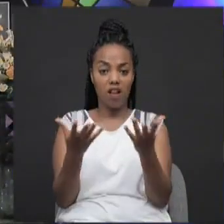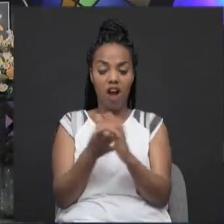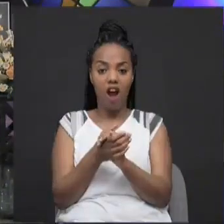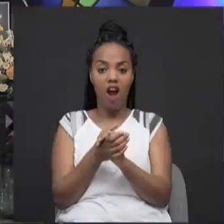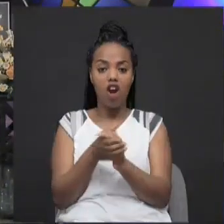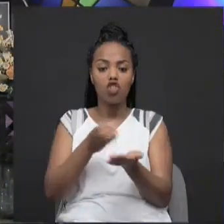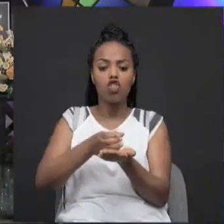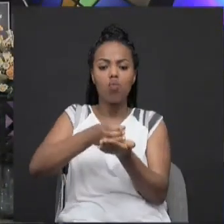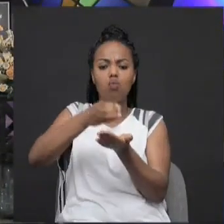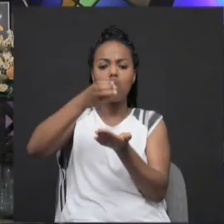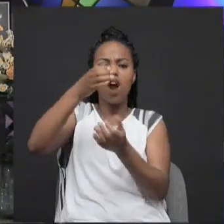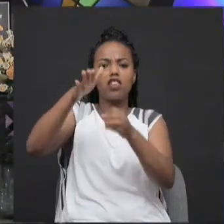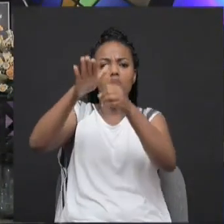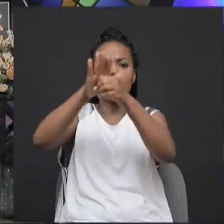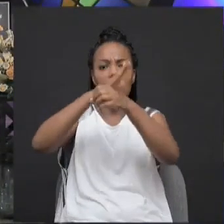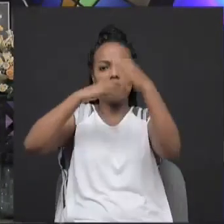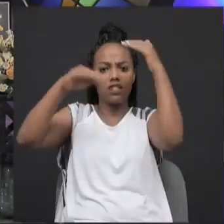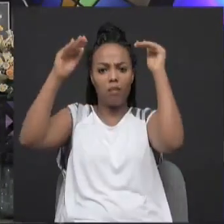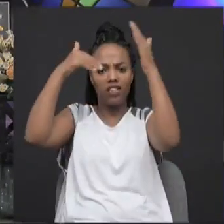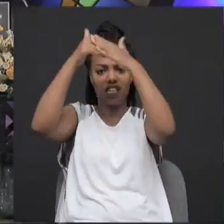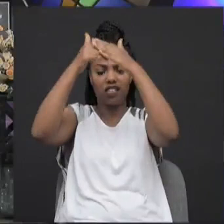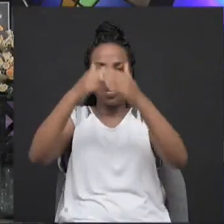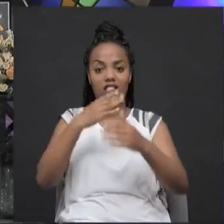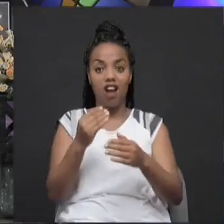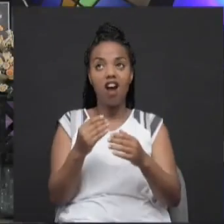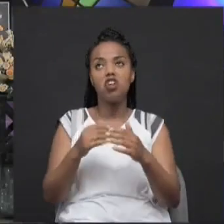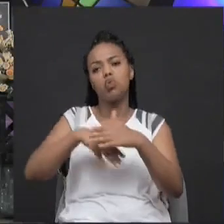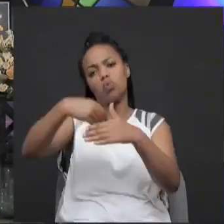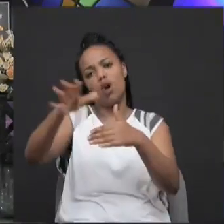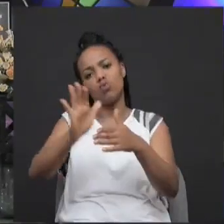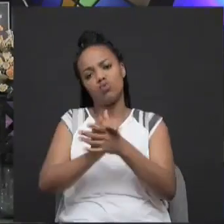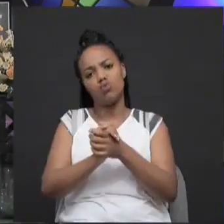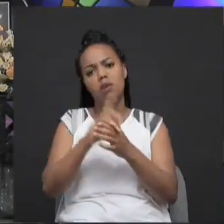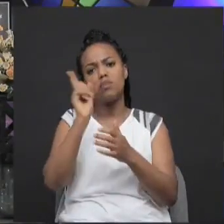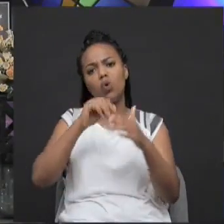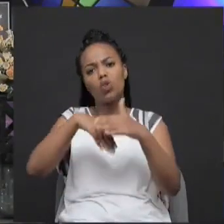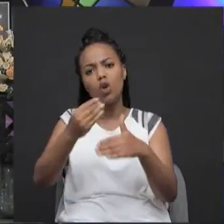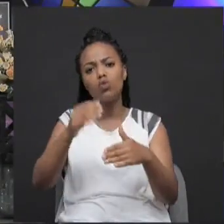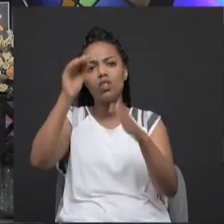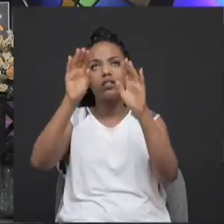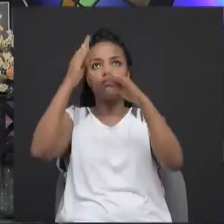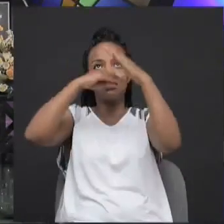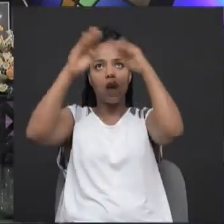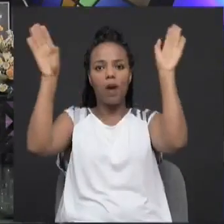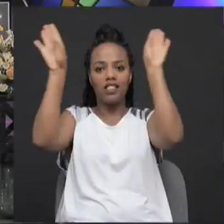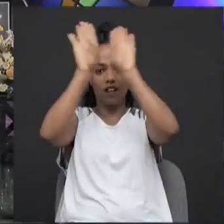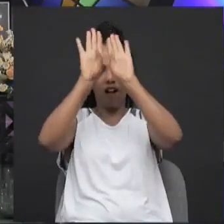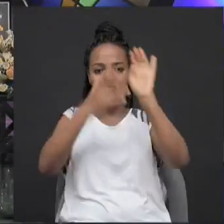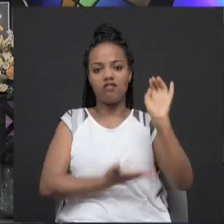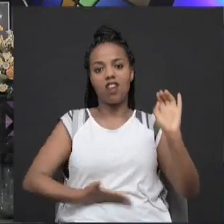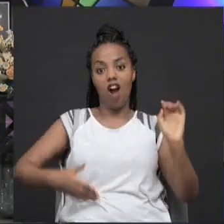ጽዋይ ሞላል በሰማይ ውስጥ እና እነኚህ ነገሮች ይወጣሉ ይላል እግዚአብሔር። ምንድነው የሚወጡ ነገሮች? ሰማይ ይዘጋል፣ ረሃብ